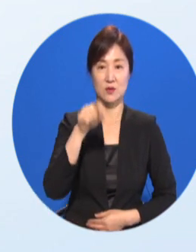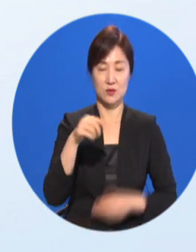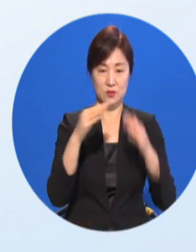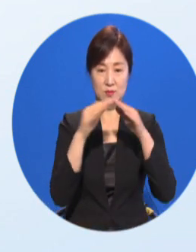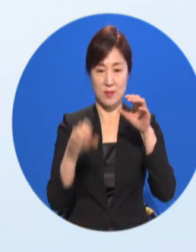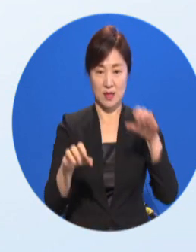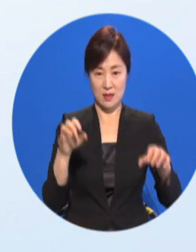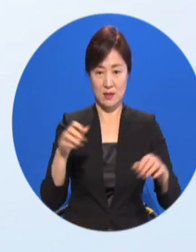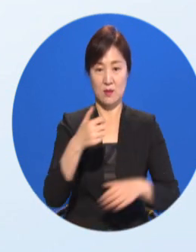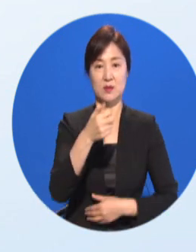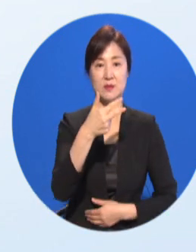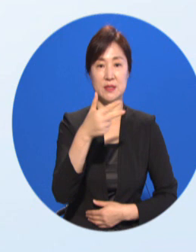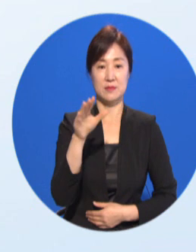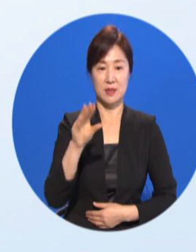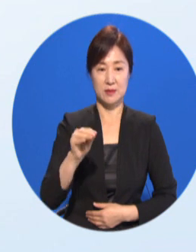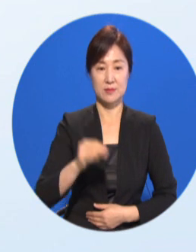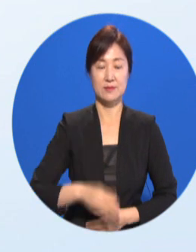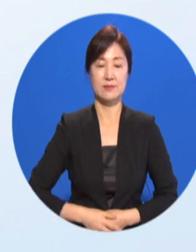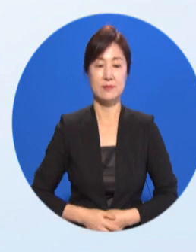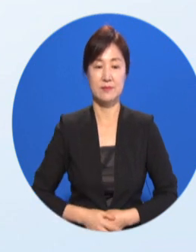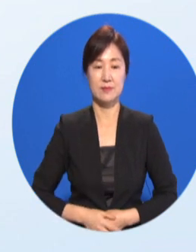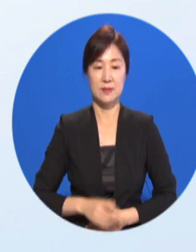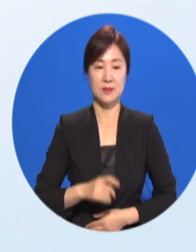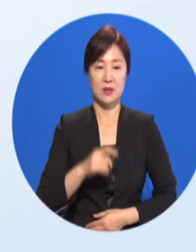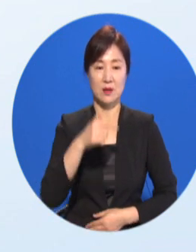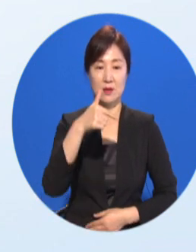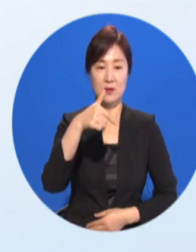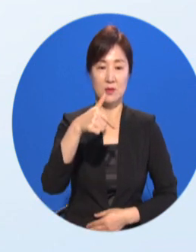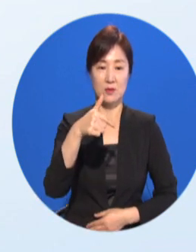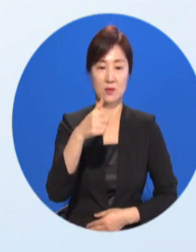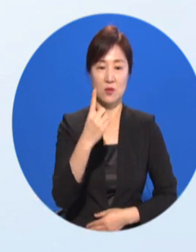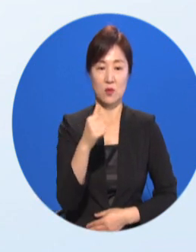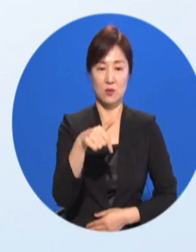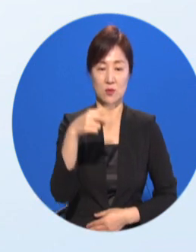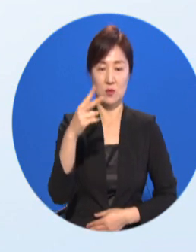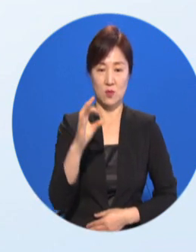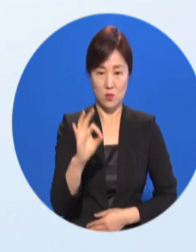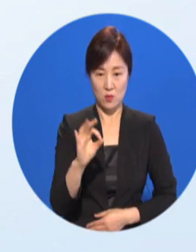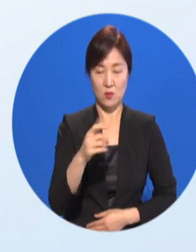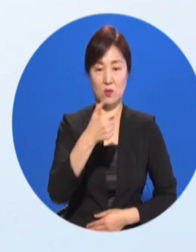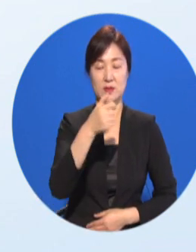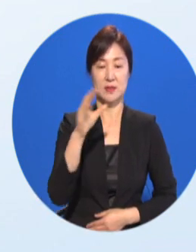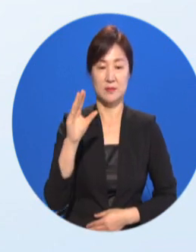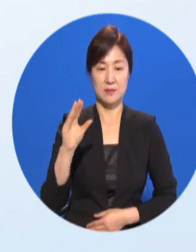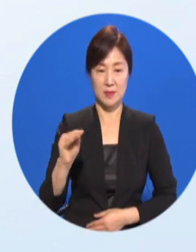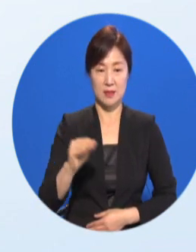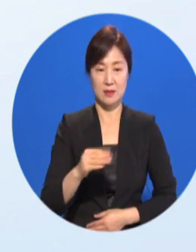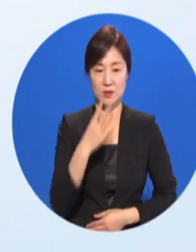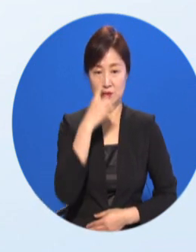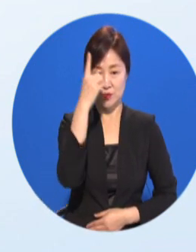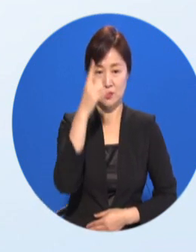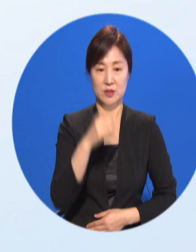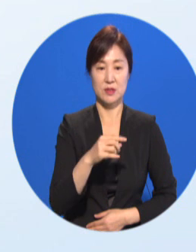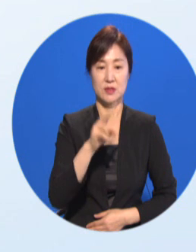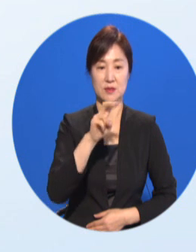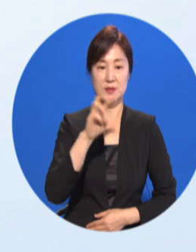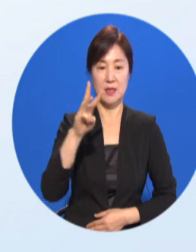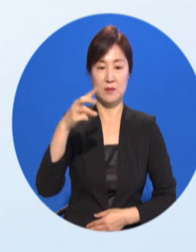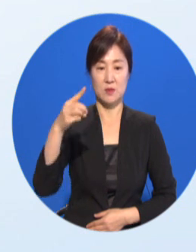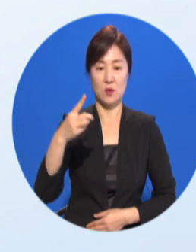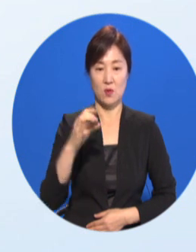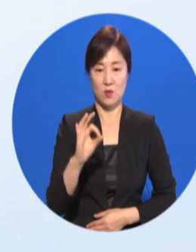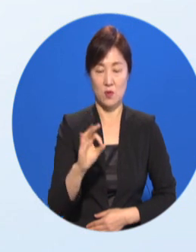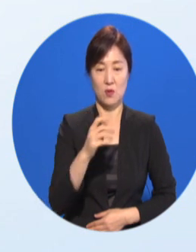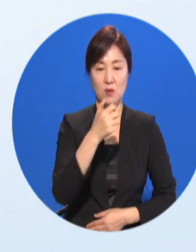장수 마을 주민 570,000원 녹동 상 집에 1동 50만원 순천시 왕조 2동 23 통